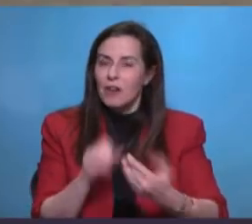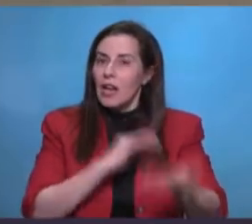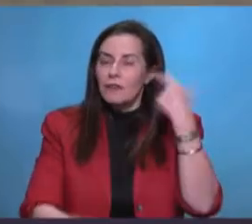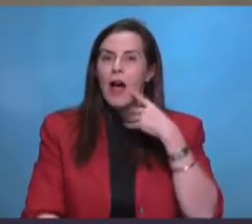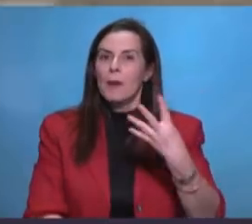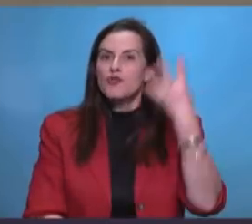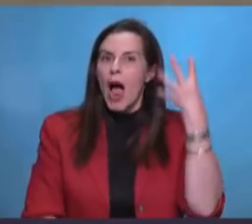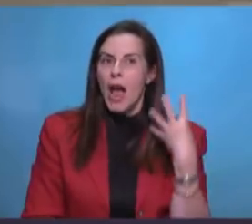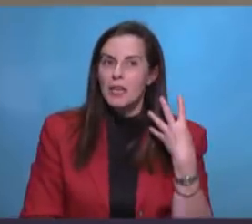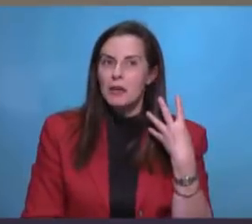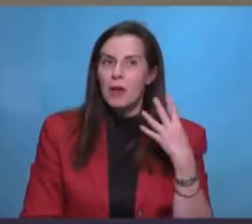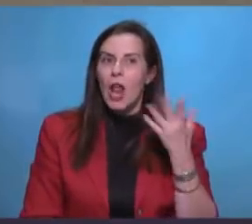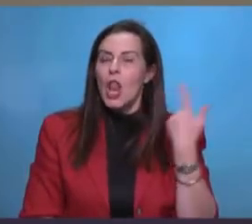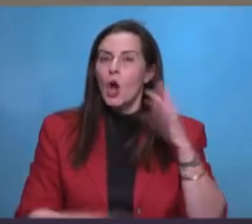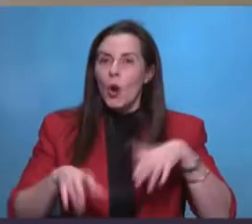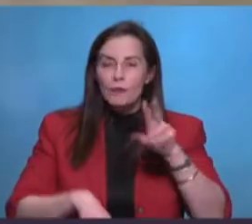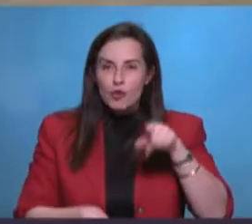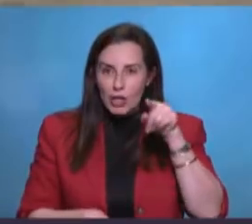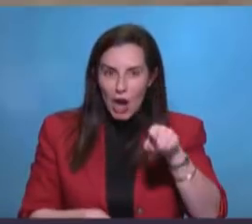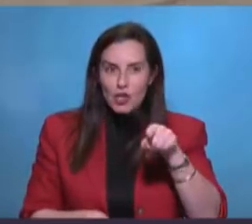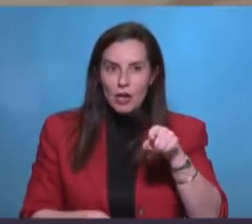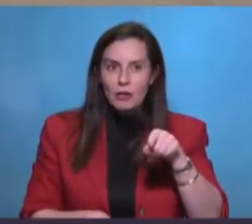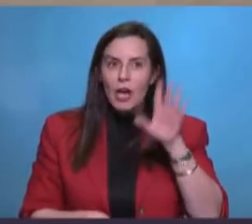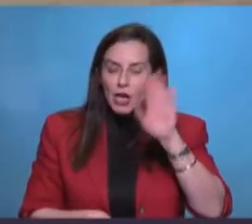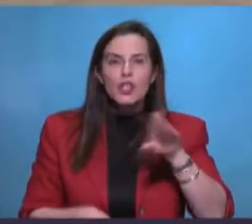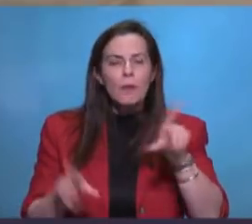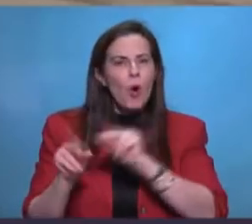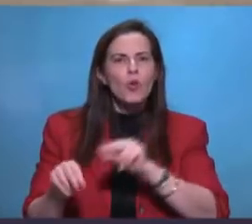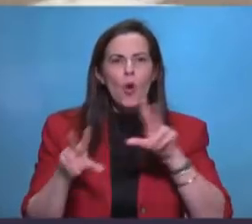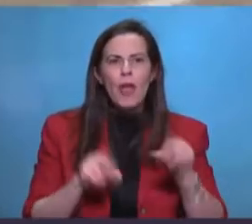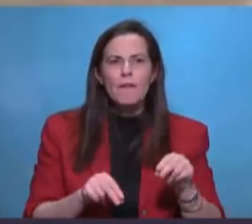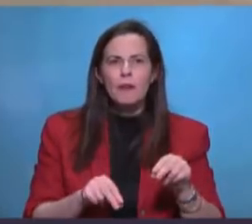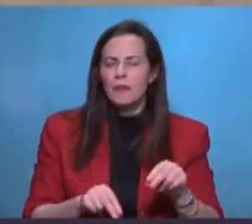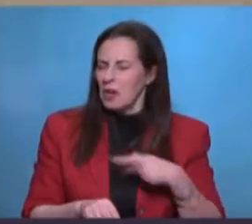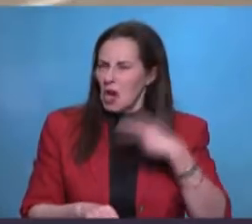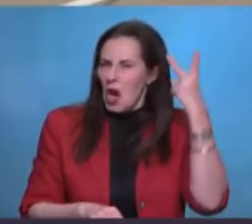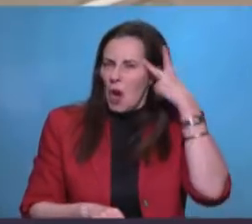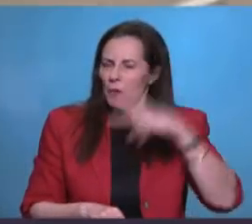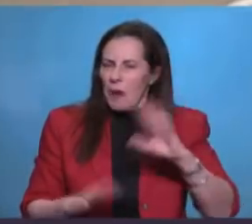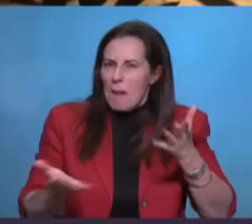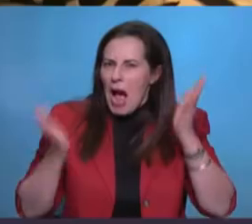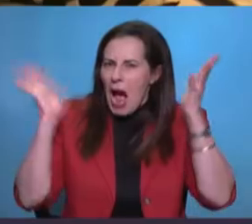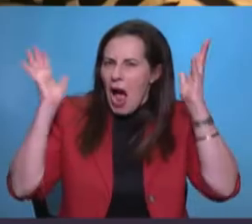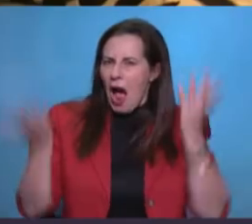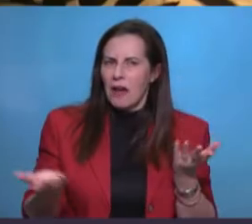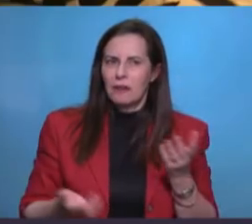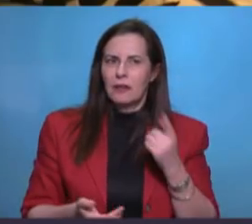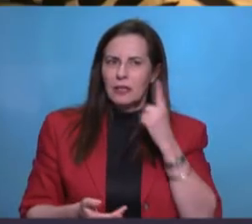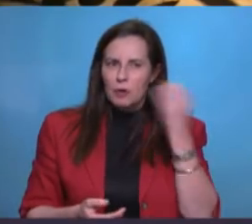4 שנים. לכל הכלבים שהיא מגדלת בפנסיון שלה יש שבב זיהוי דומה, והיא לא מבינה על מה כל המאומה. תראי משהו